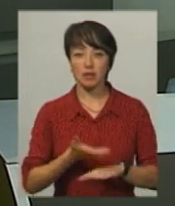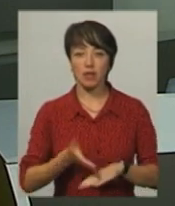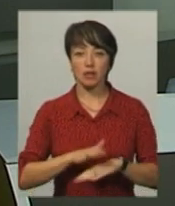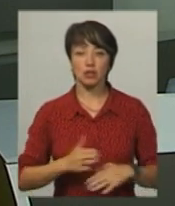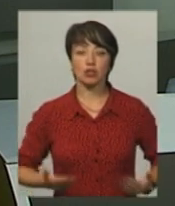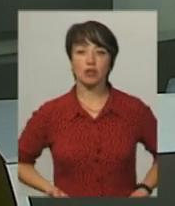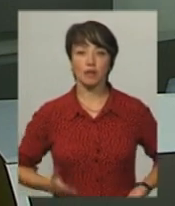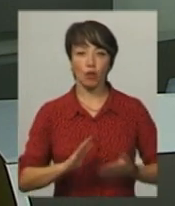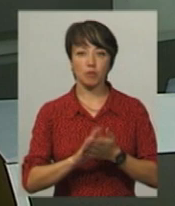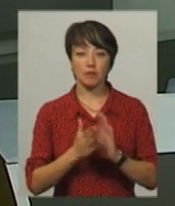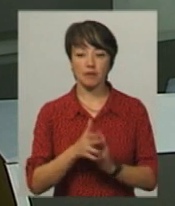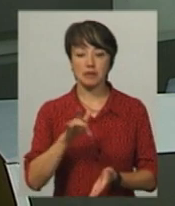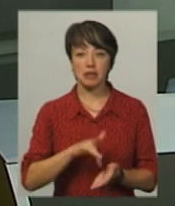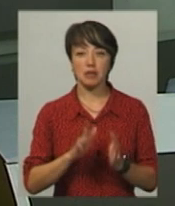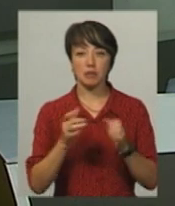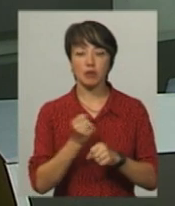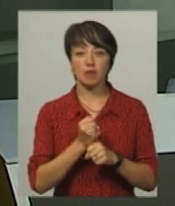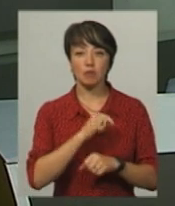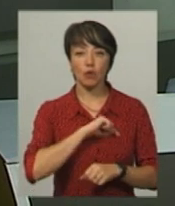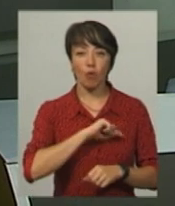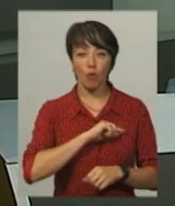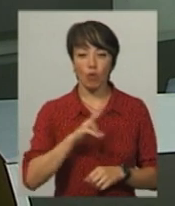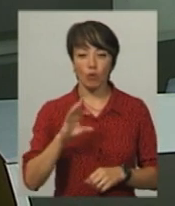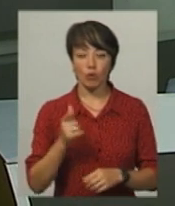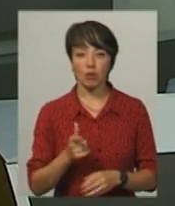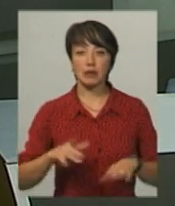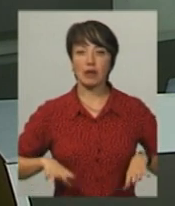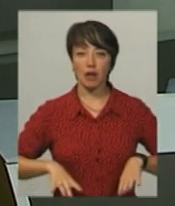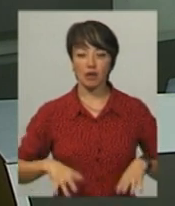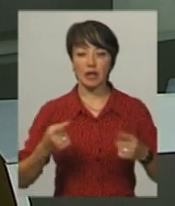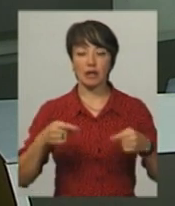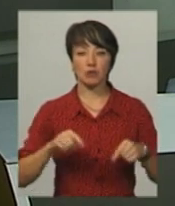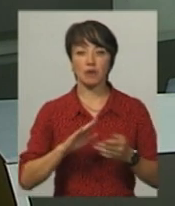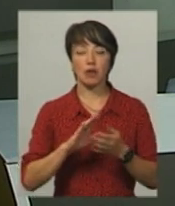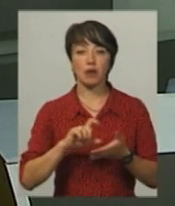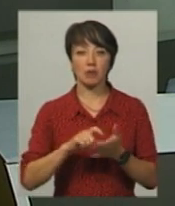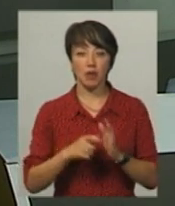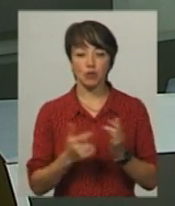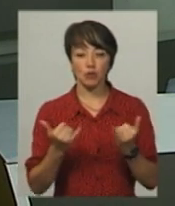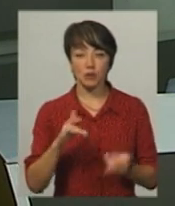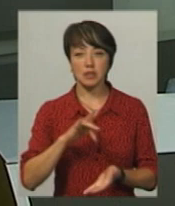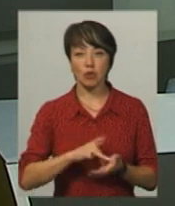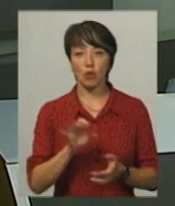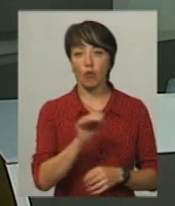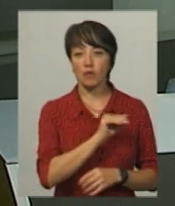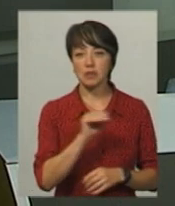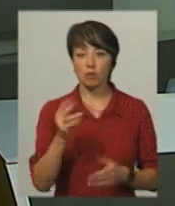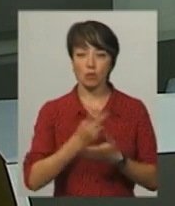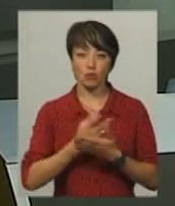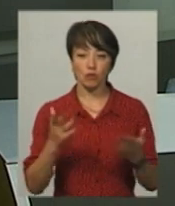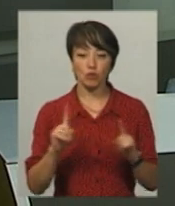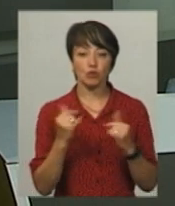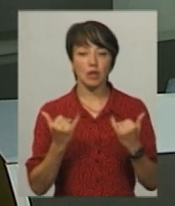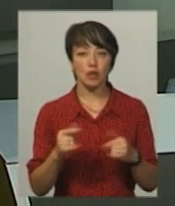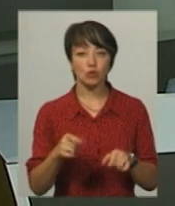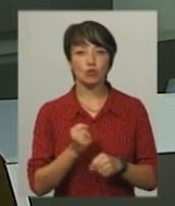життєвих обставинах. У центрі працюватиме психолог, розміщуються тренінгові та кризові кімнати. Сьогодні центр офіційно презентували. Що